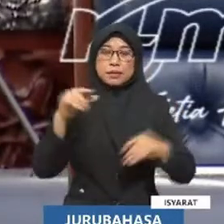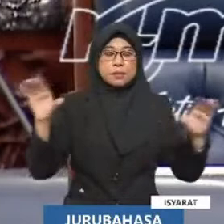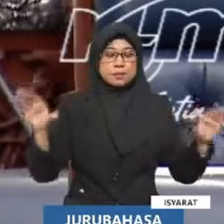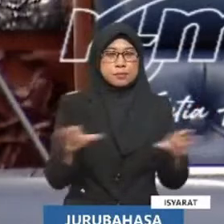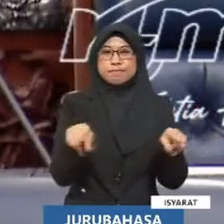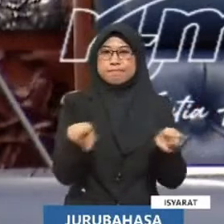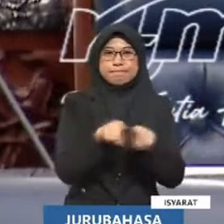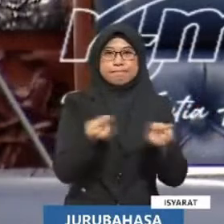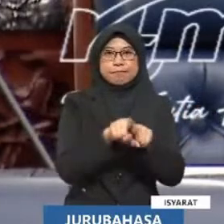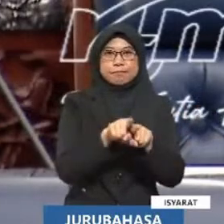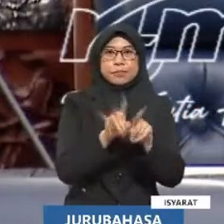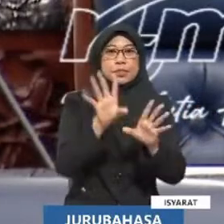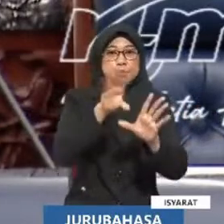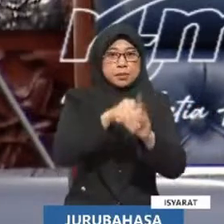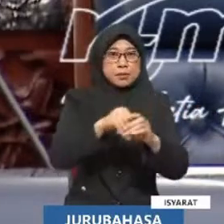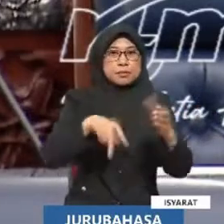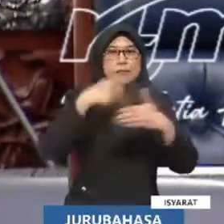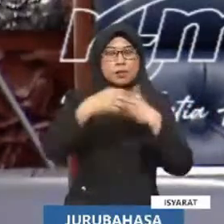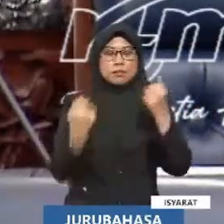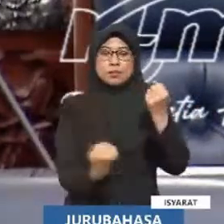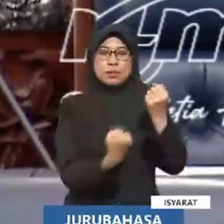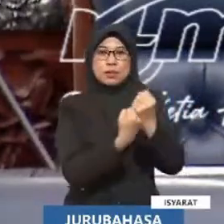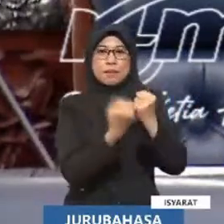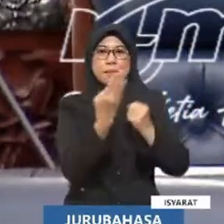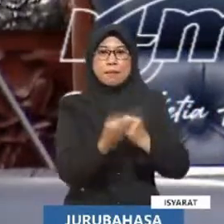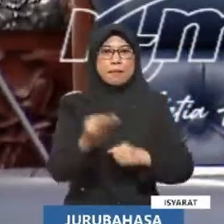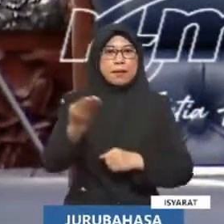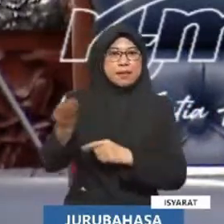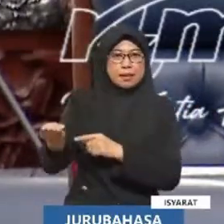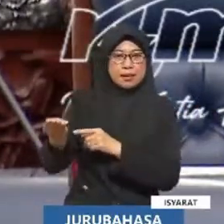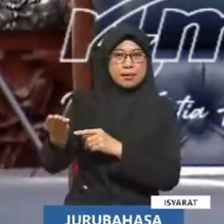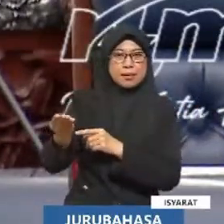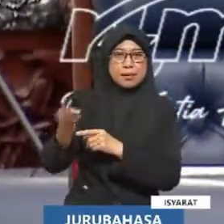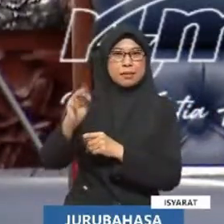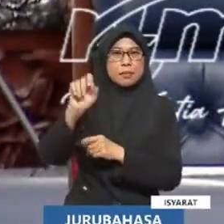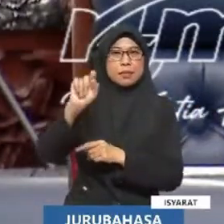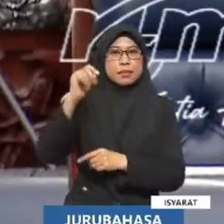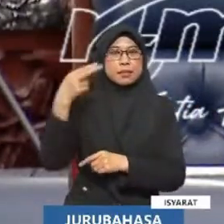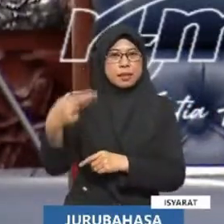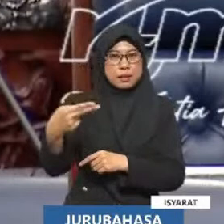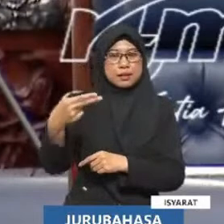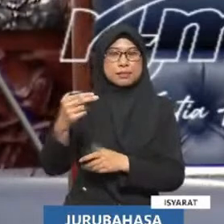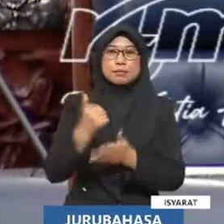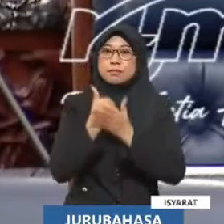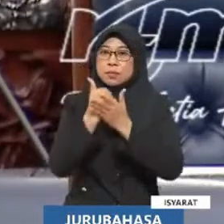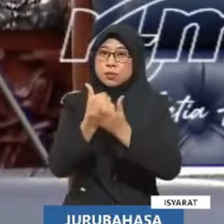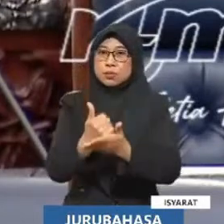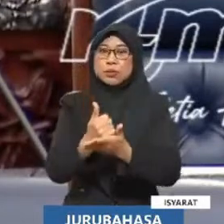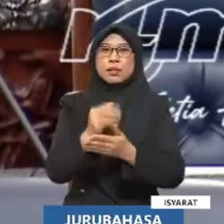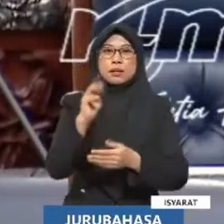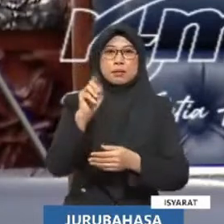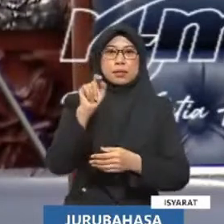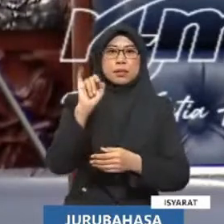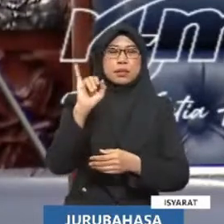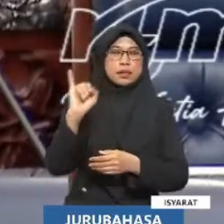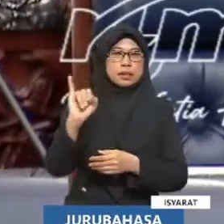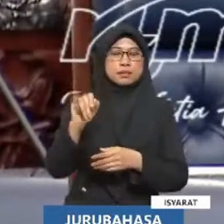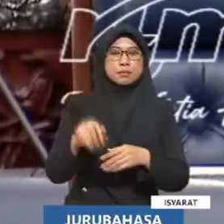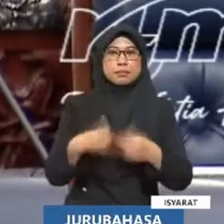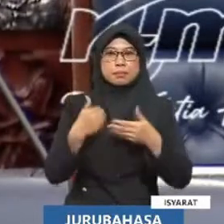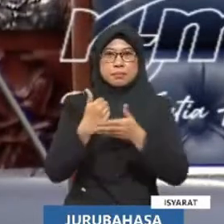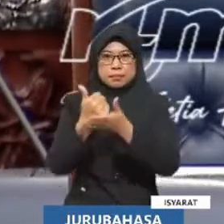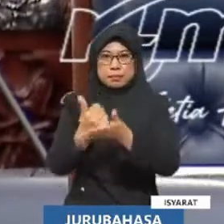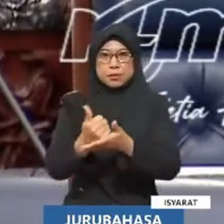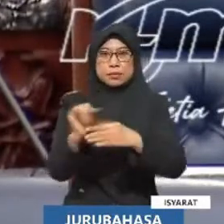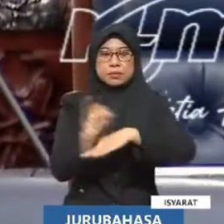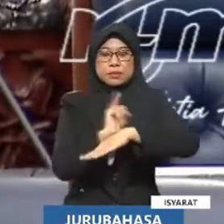yang dilaksanakan termasuk adalah program sukunan barang mentah Nirwana week itu membantu melalui aib membantu